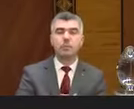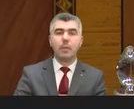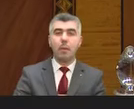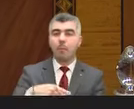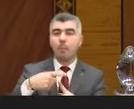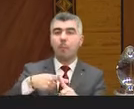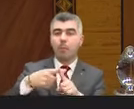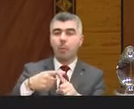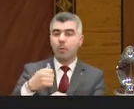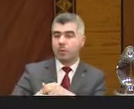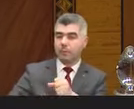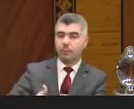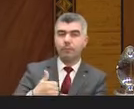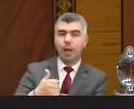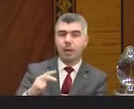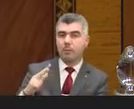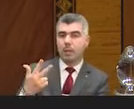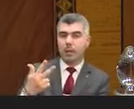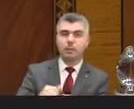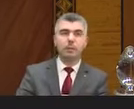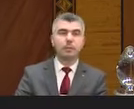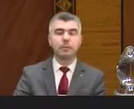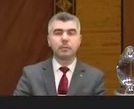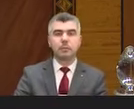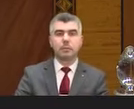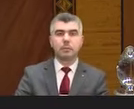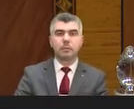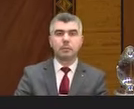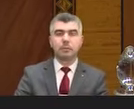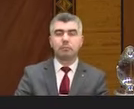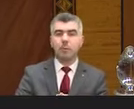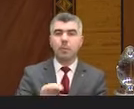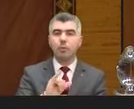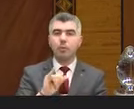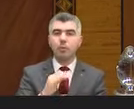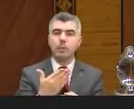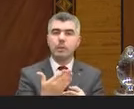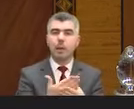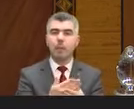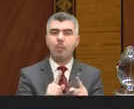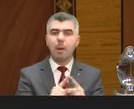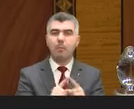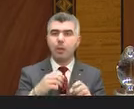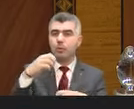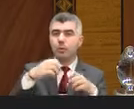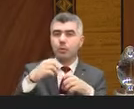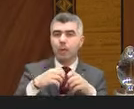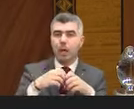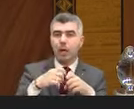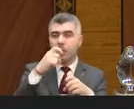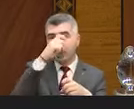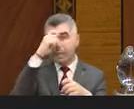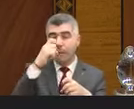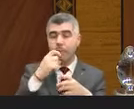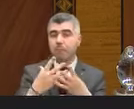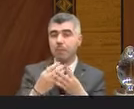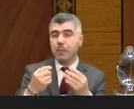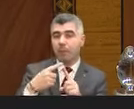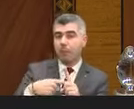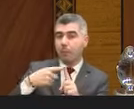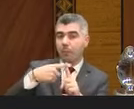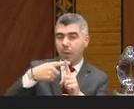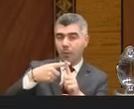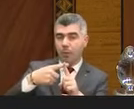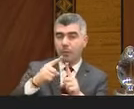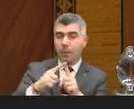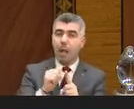هذه السنوات الثلاث الأخيرة بفعل هذا الجفاف والاضطرابات ديال الحرارة كذلك، واللي ادى لواحد الإجهاد